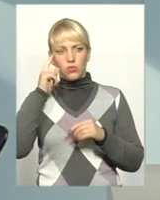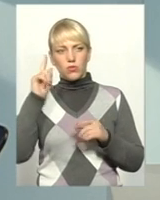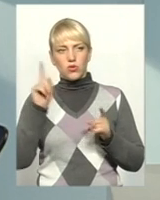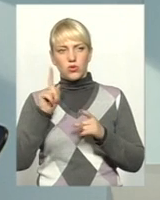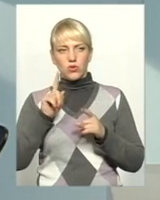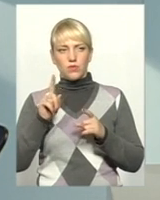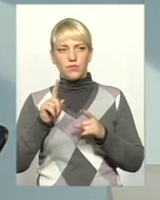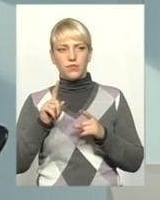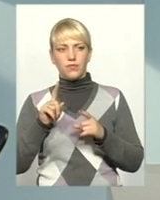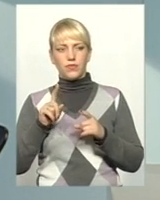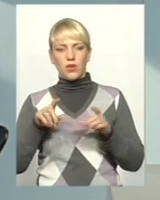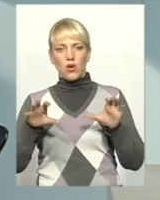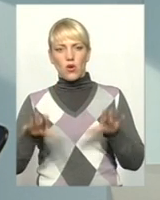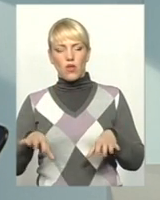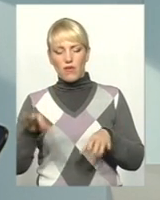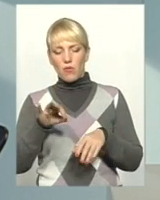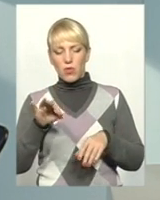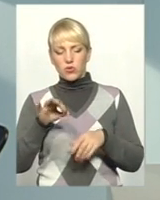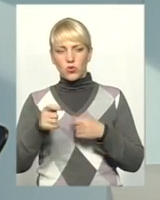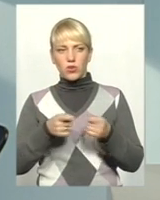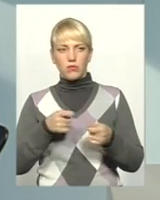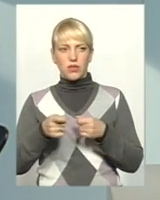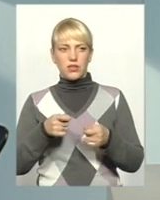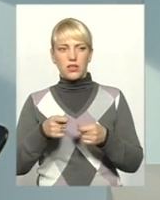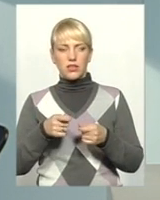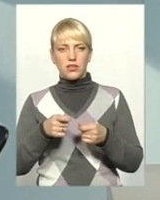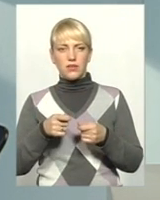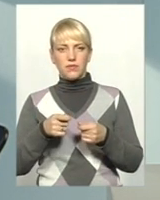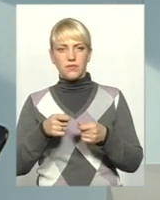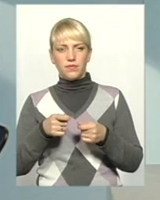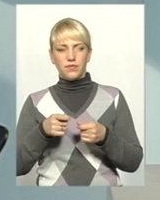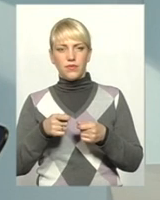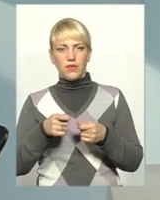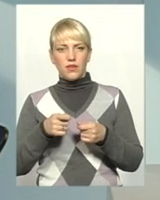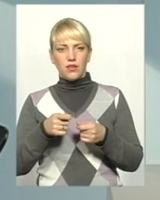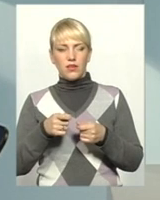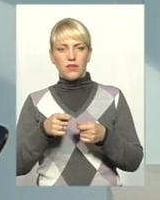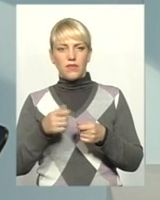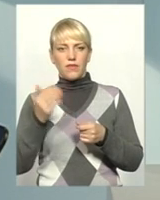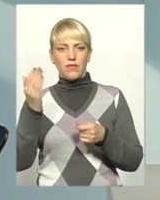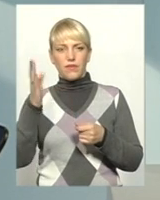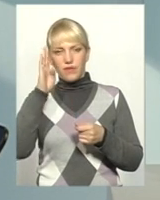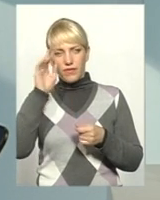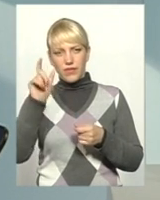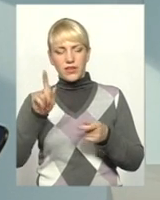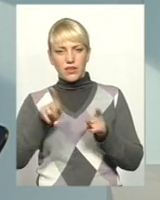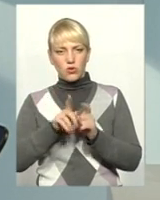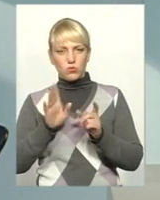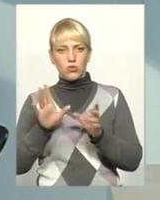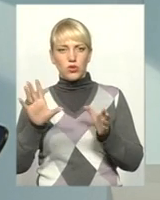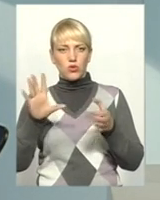голова обласної адміністрації, не те, що думаю, я впевнений, і голова обласної ради, вони також долучаться всі до цього,